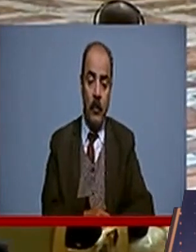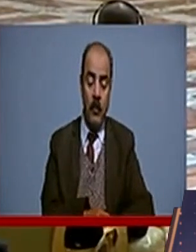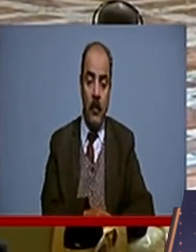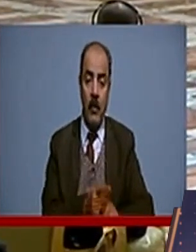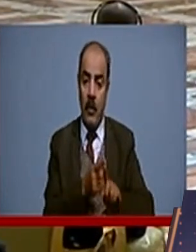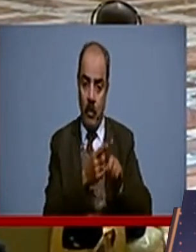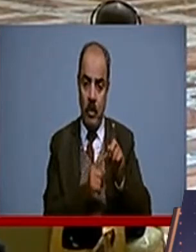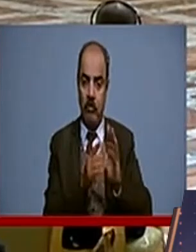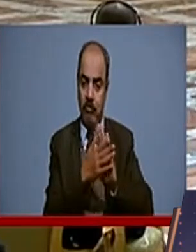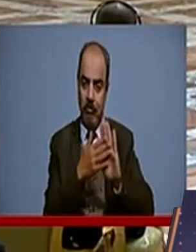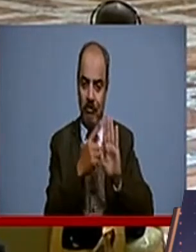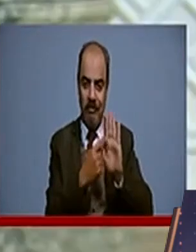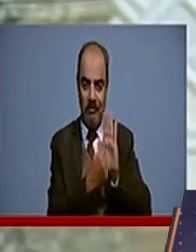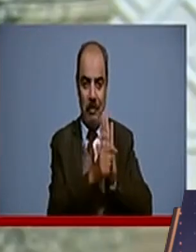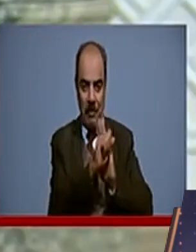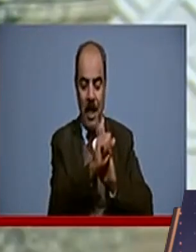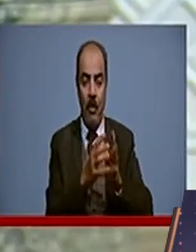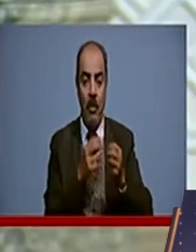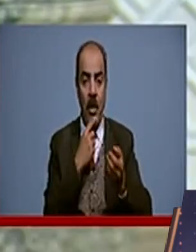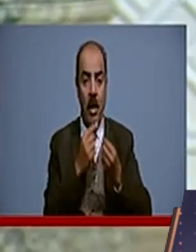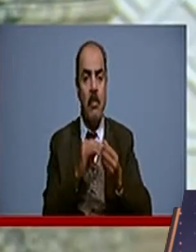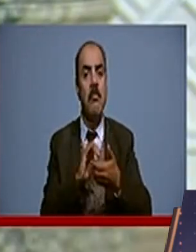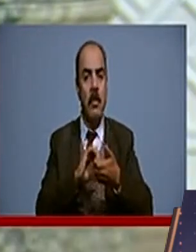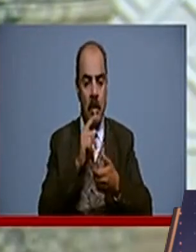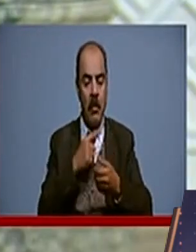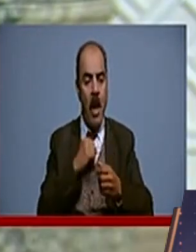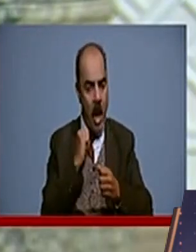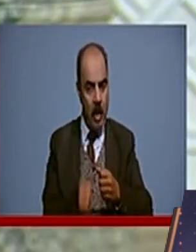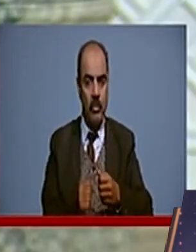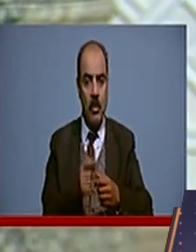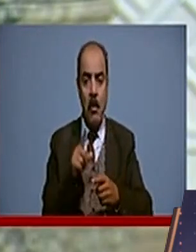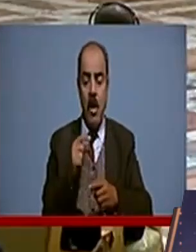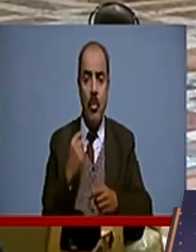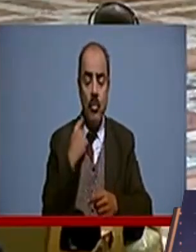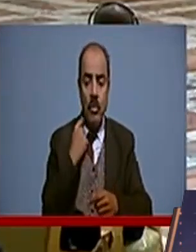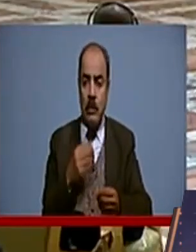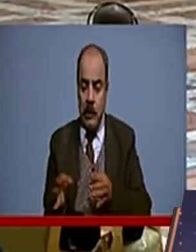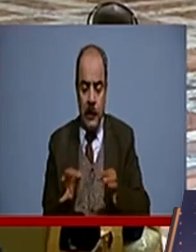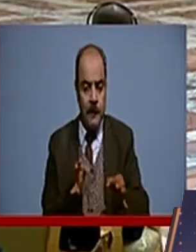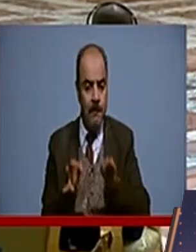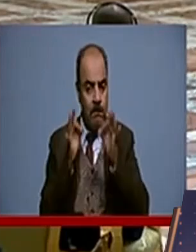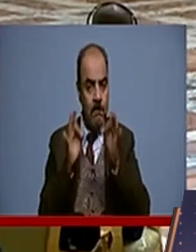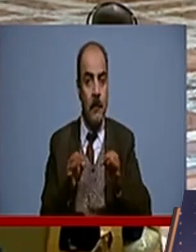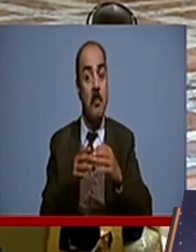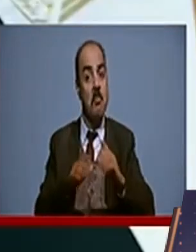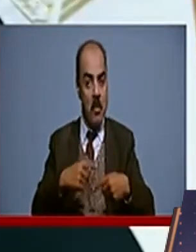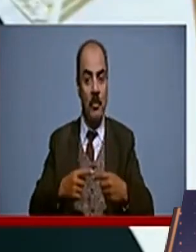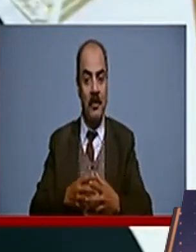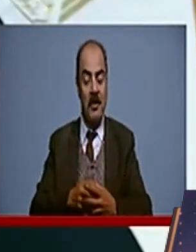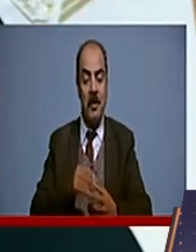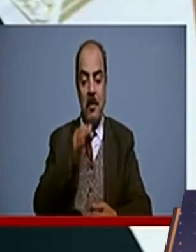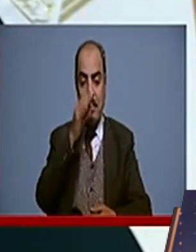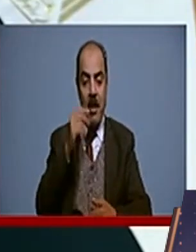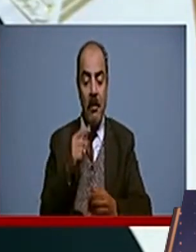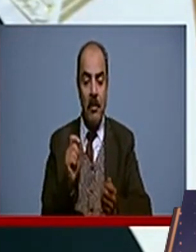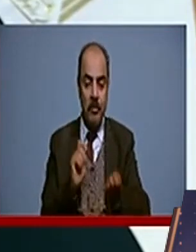فخامه رئيس الوزراء ان احنا باذلين جهد كبير جدا في ان احنا نستفيد من كل نقطه ميه موجوده في مصر من خلال سواء كان المعالجه